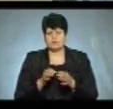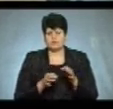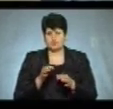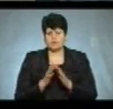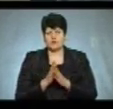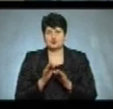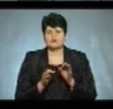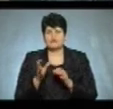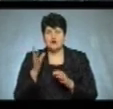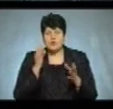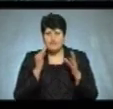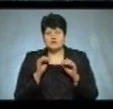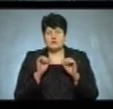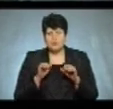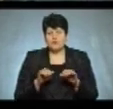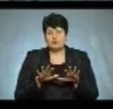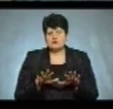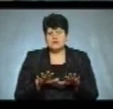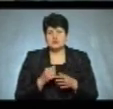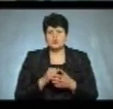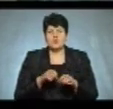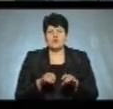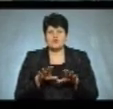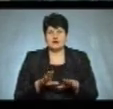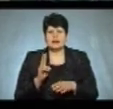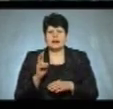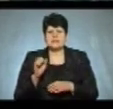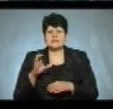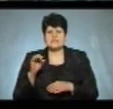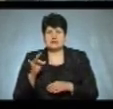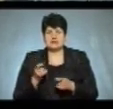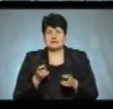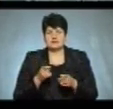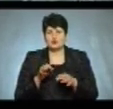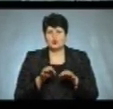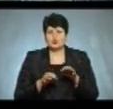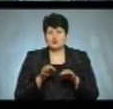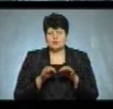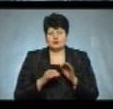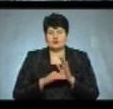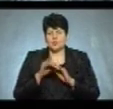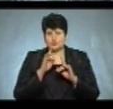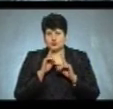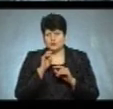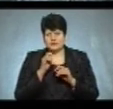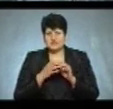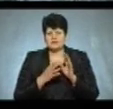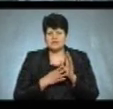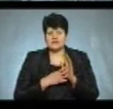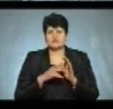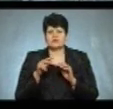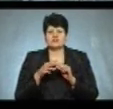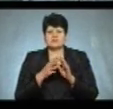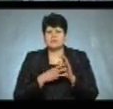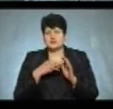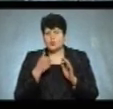суд врахувати правову позицію, ухвалену касаційним адміністративним судом у складі Верховного суду України від 19 грудня